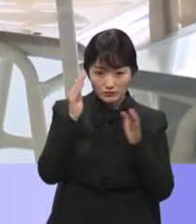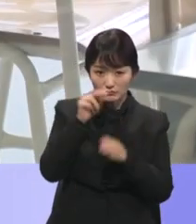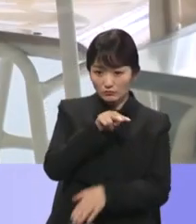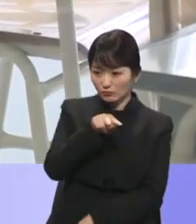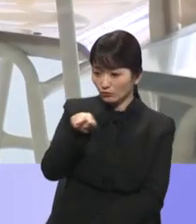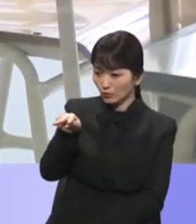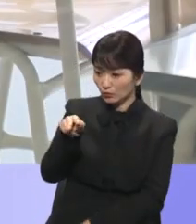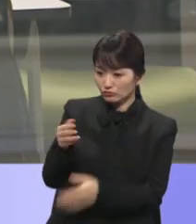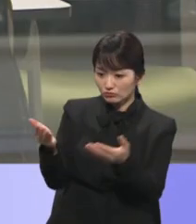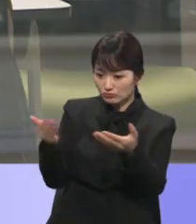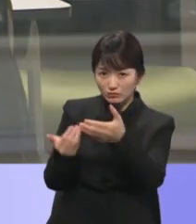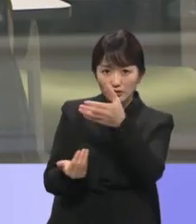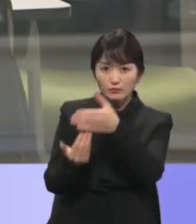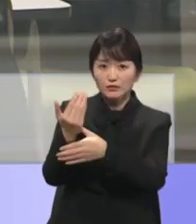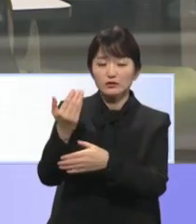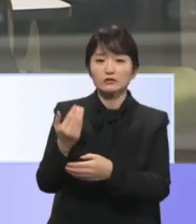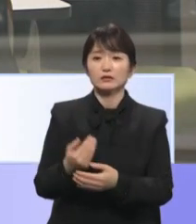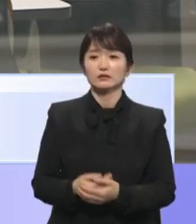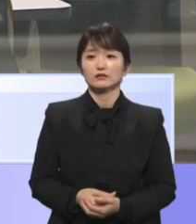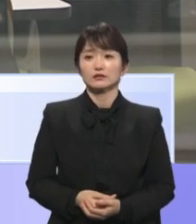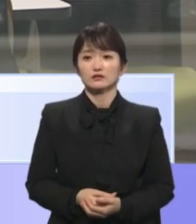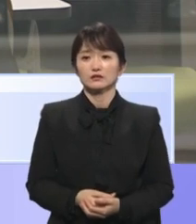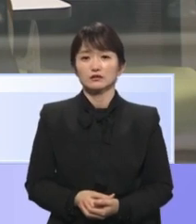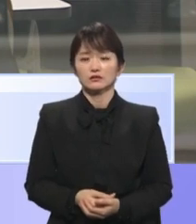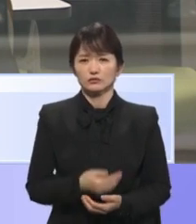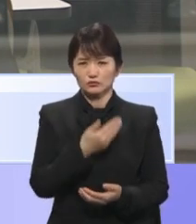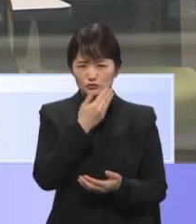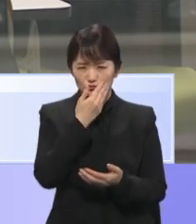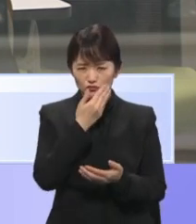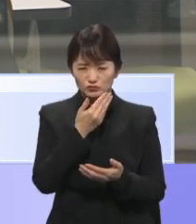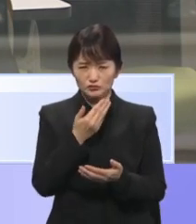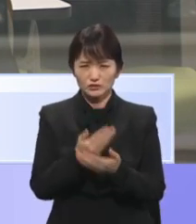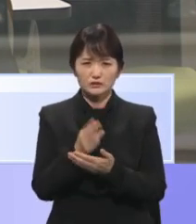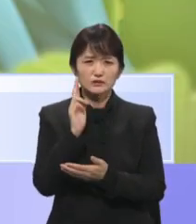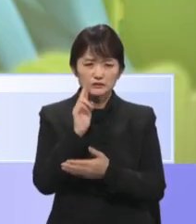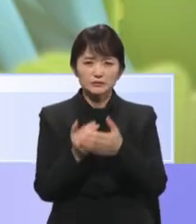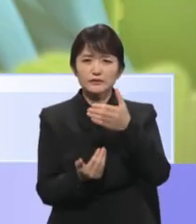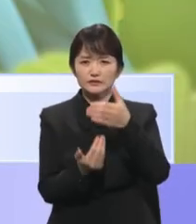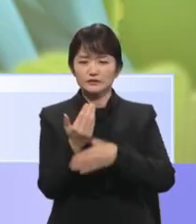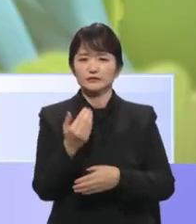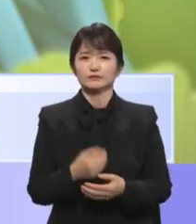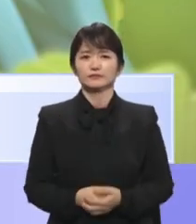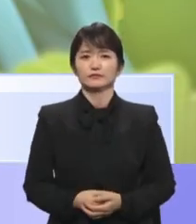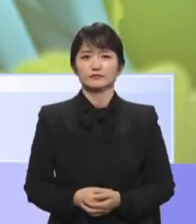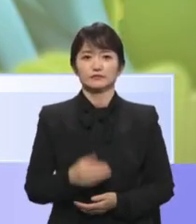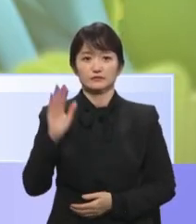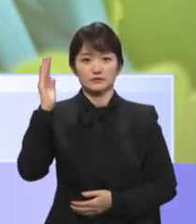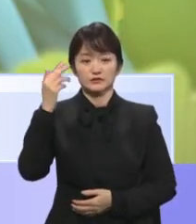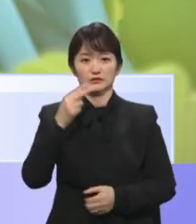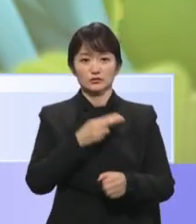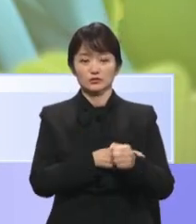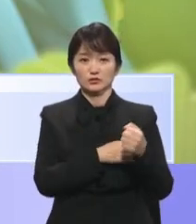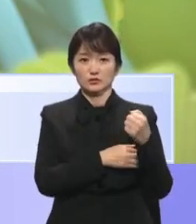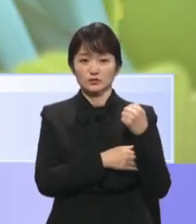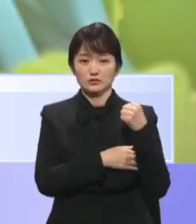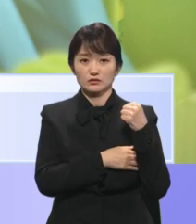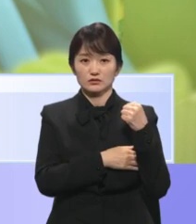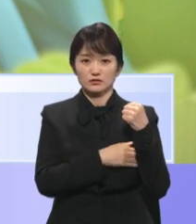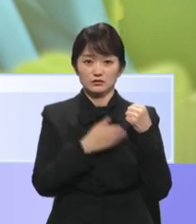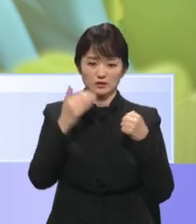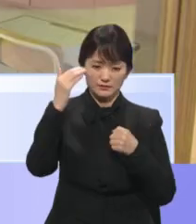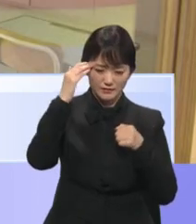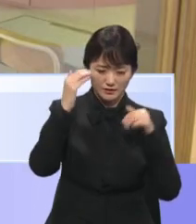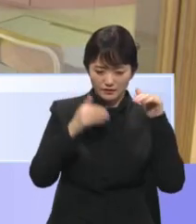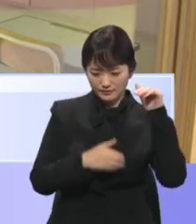앞에서 일어난 일이에요 너무나 뭐 중대하고 심각한 사건이고 그 최근에 뭐 교권 치매 사안들 우리 많이 목격했어요